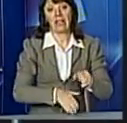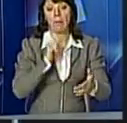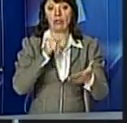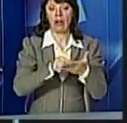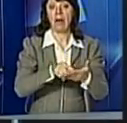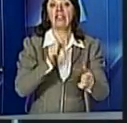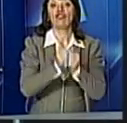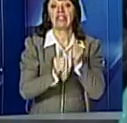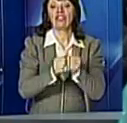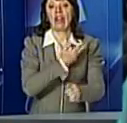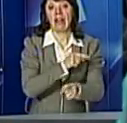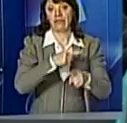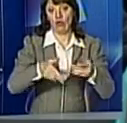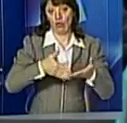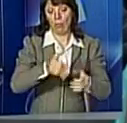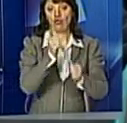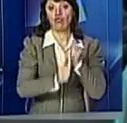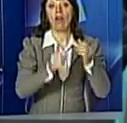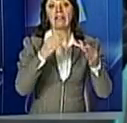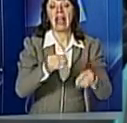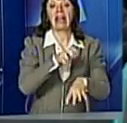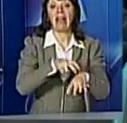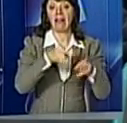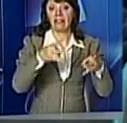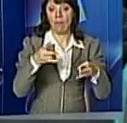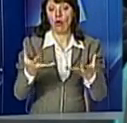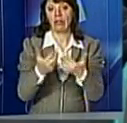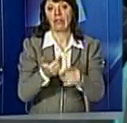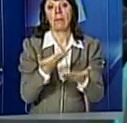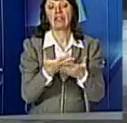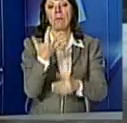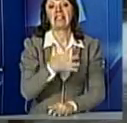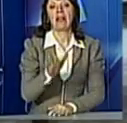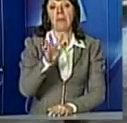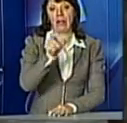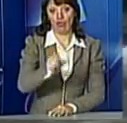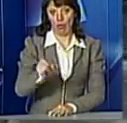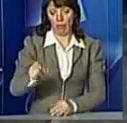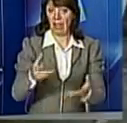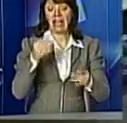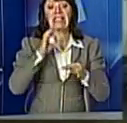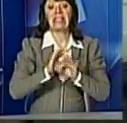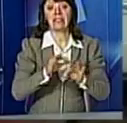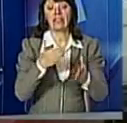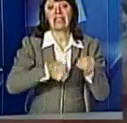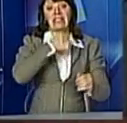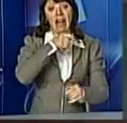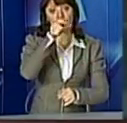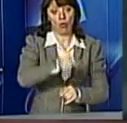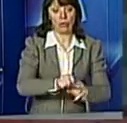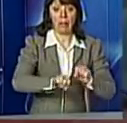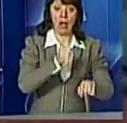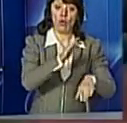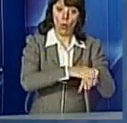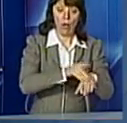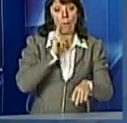лікарню швидкої допомоги щодня лікарі травматологи тут налічують близько 55 пацієнтів і зізнаються якщо люди старшого віку ламають руки то